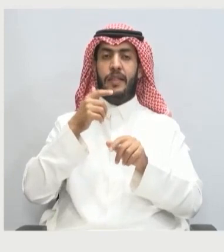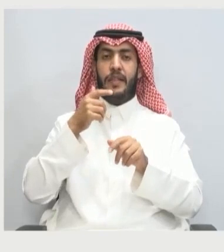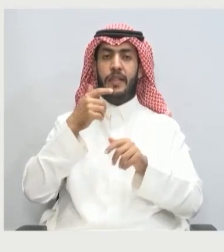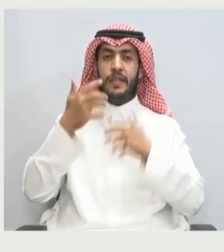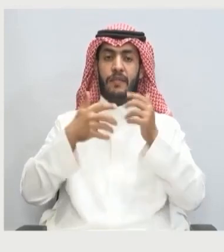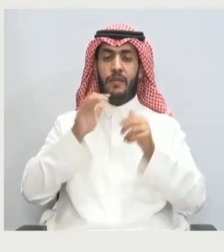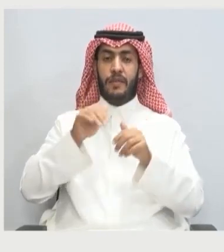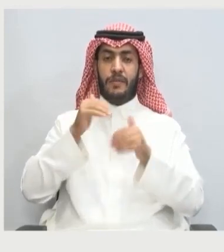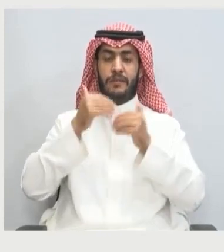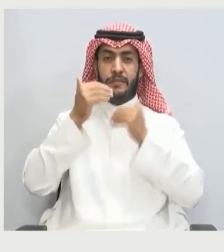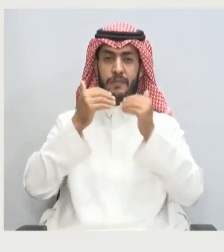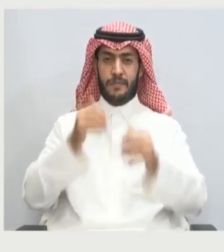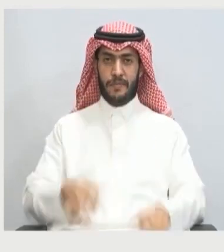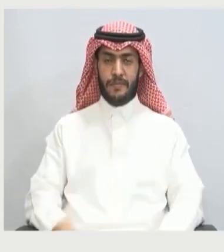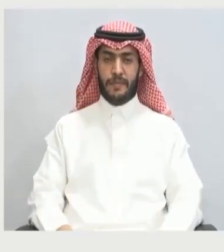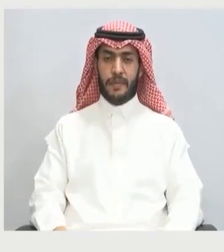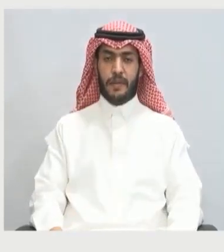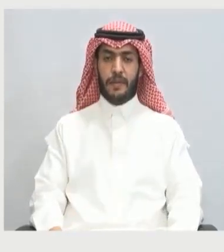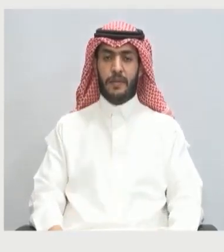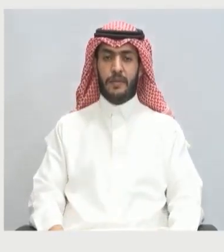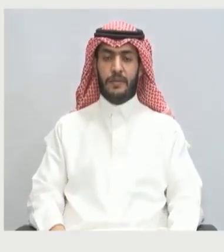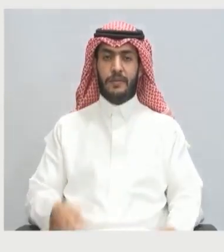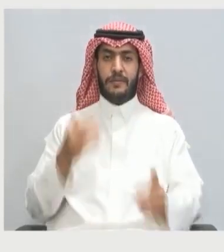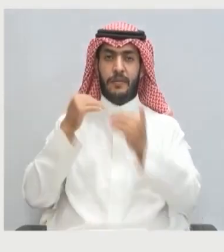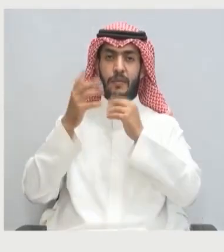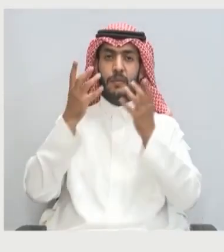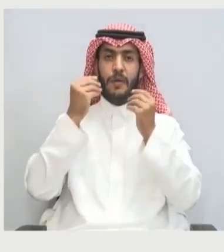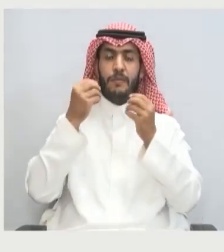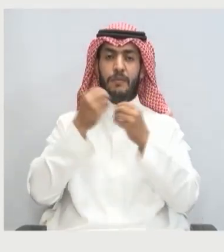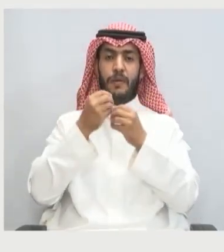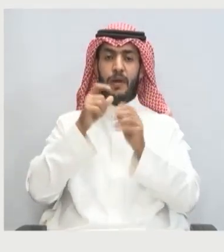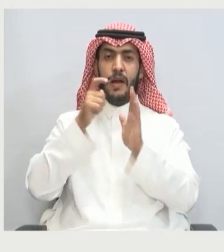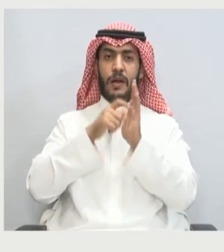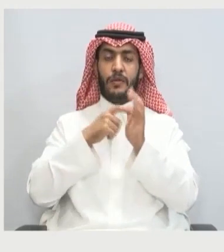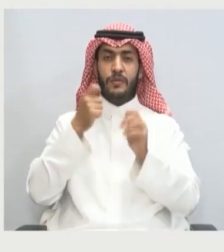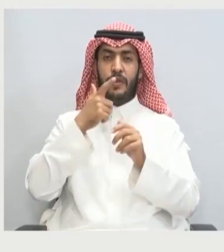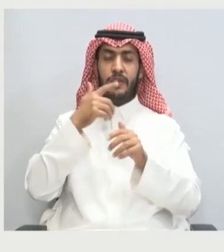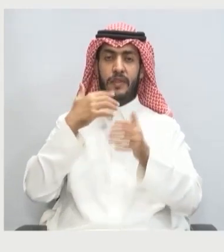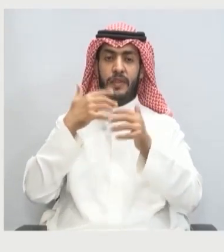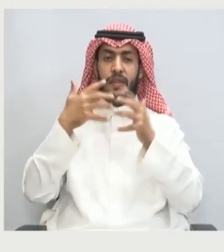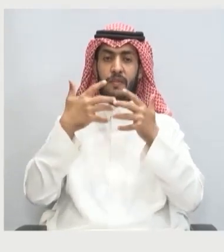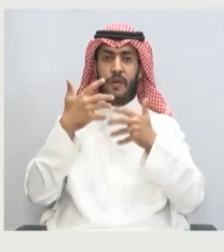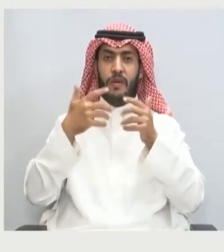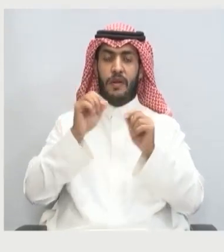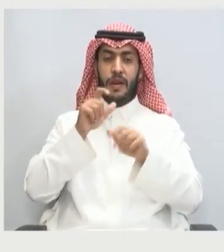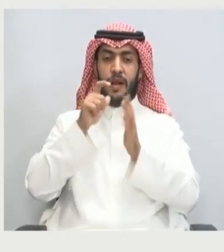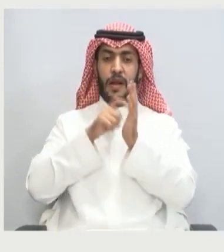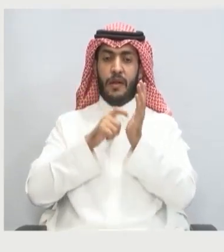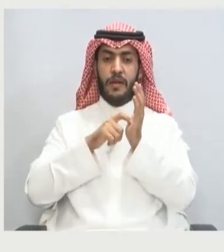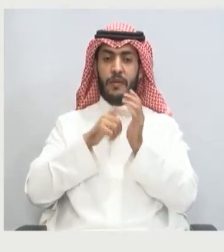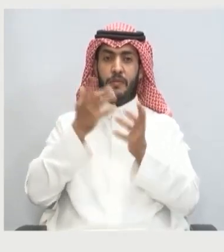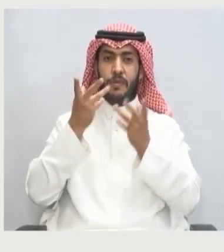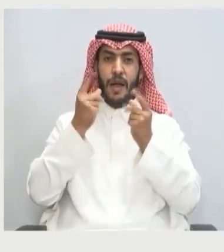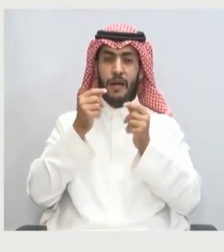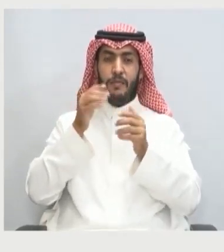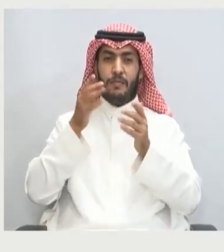ستكون رتبه التفاعل ل المعلومات معا كتابه قوانين سرعه التفاعل كان لدينا القانون معدل